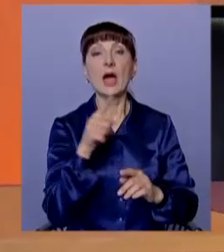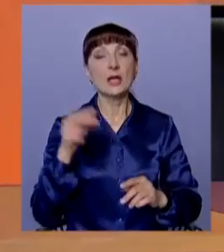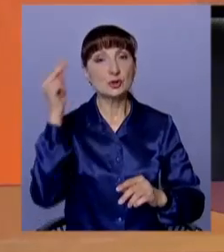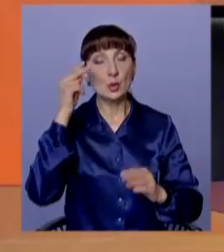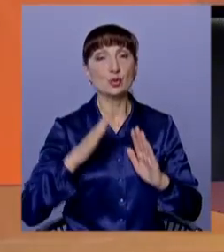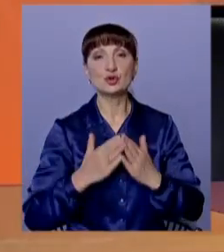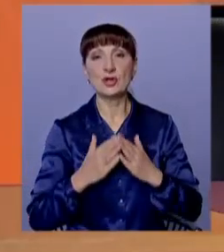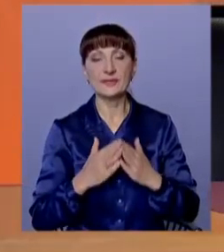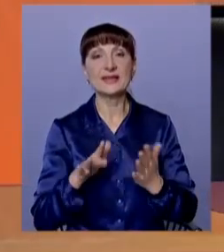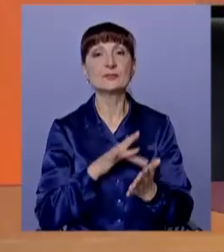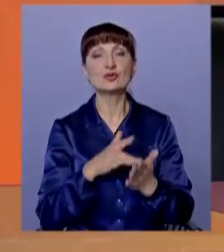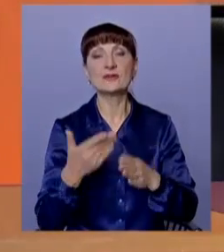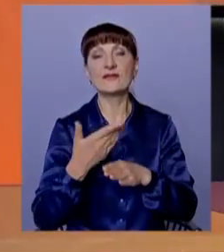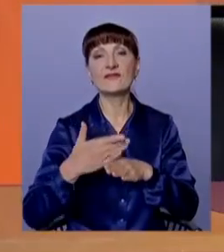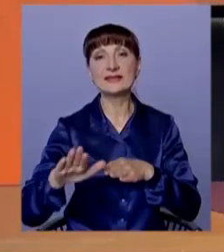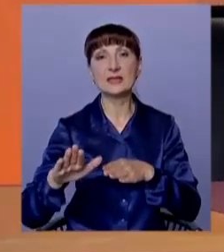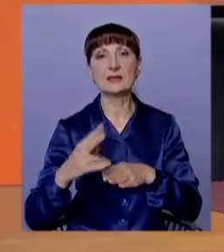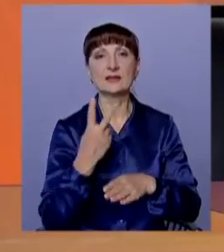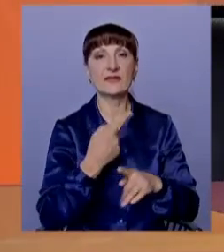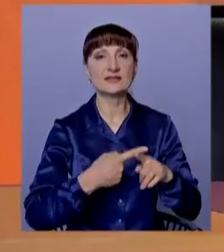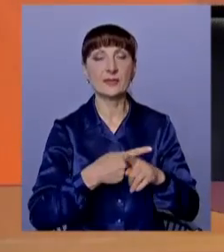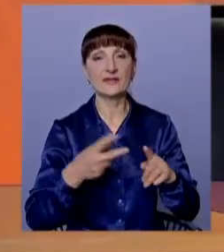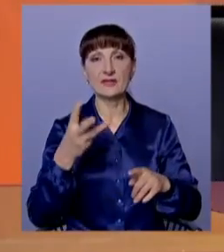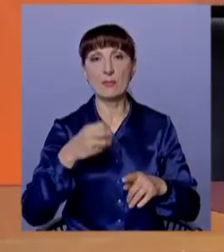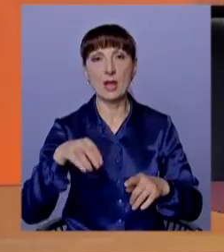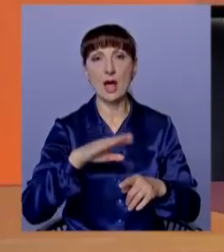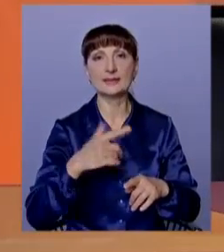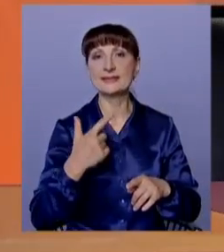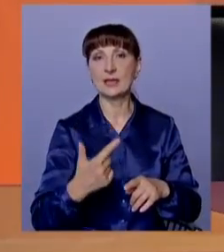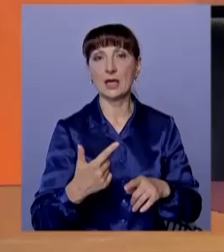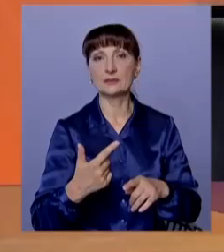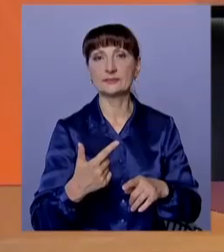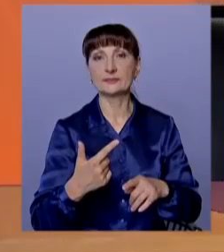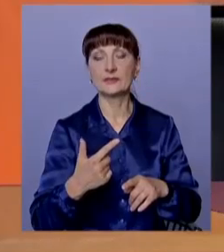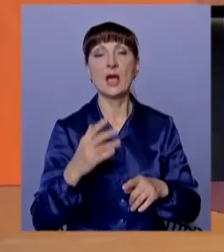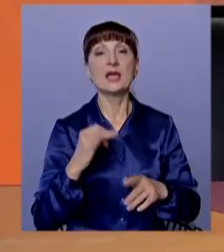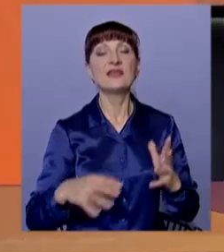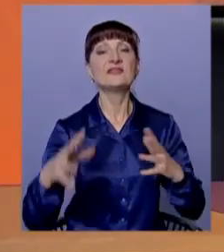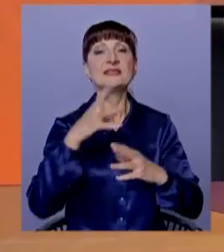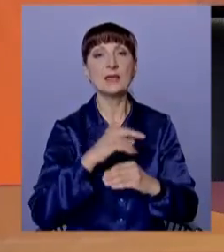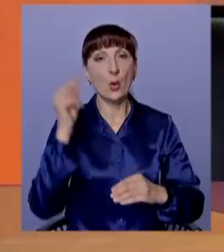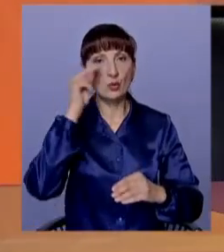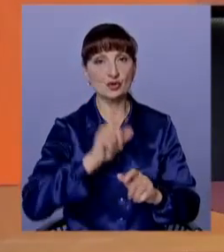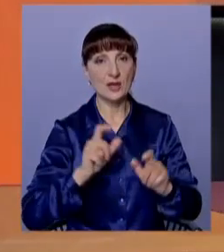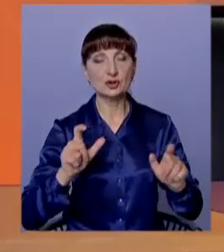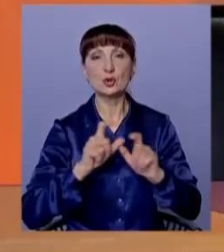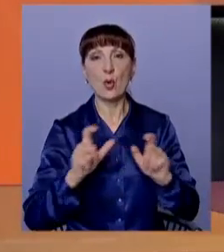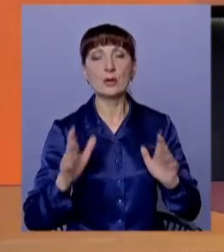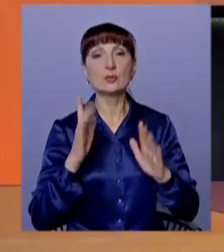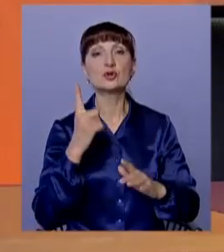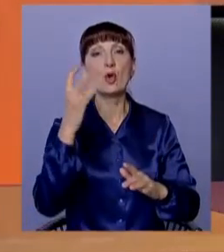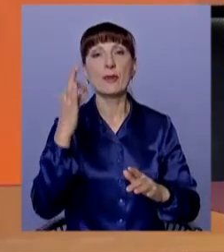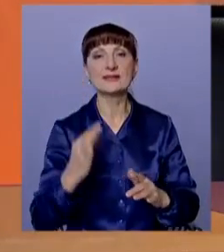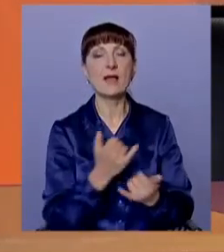с местного бюджета выделены 2,5 миллиарда тенге. И все учащиеся школ будут